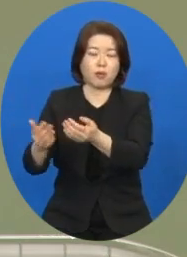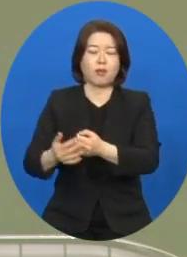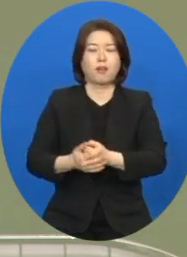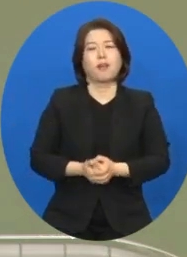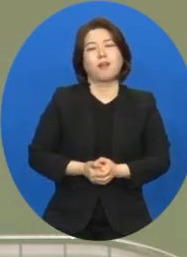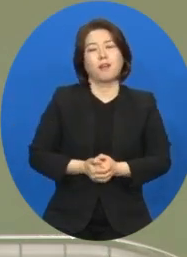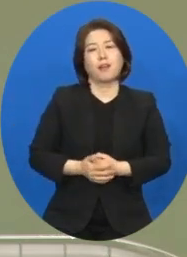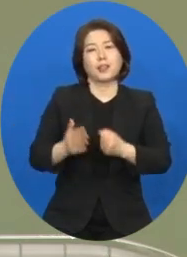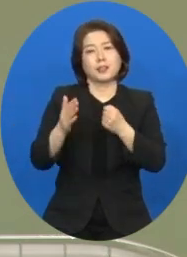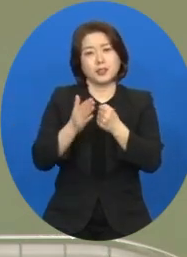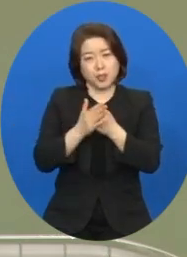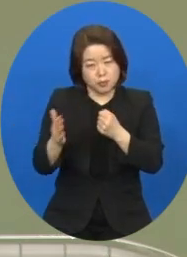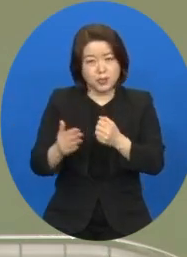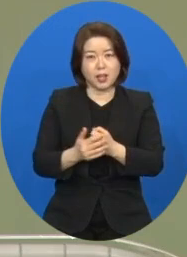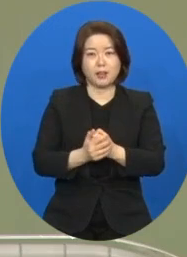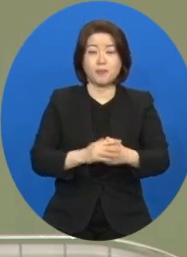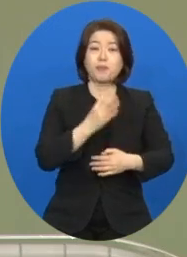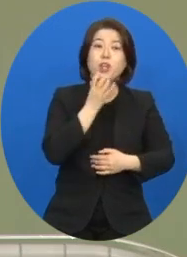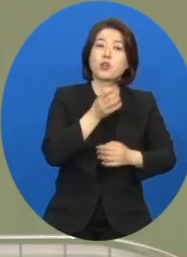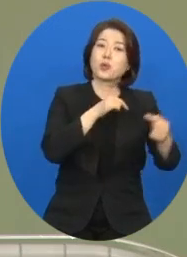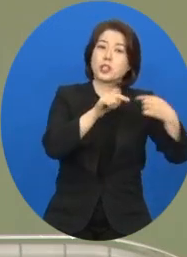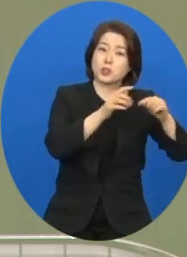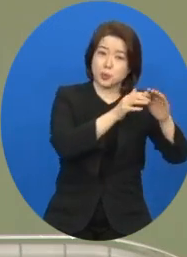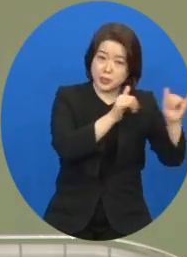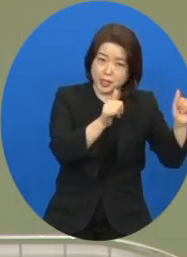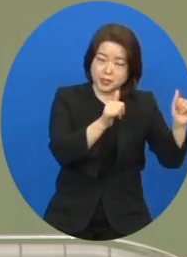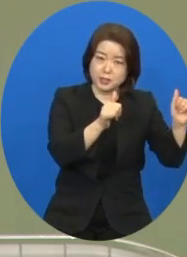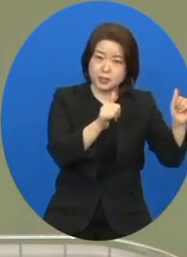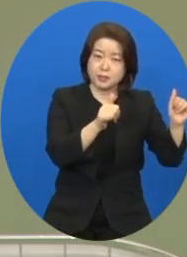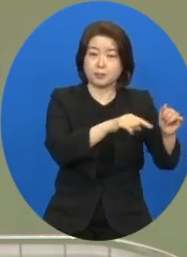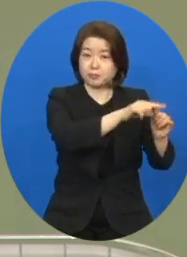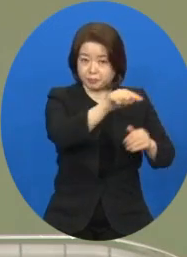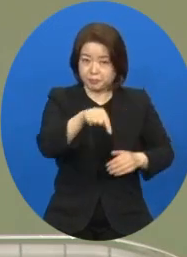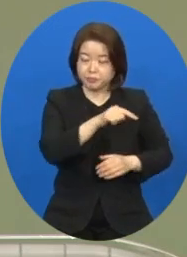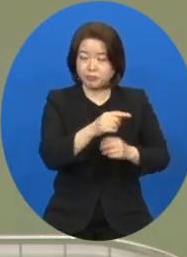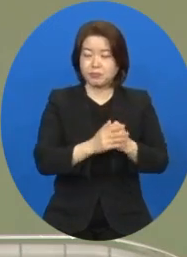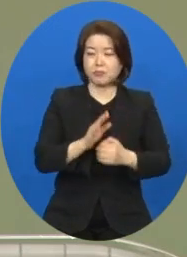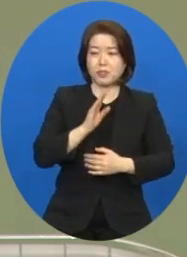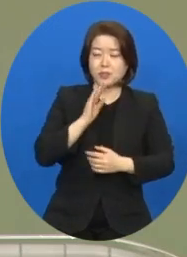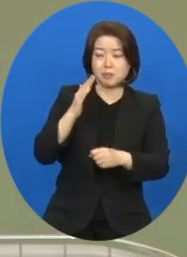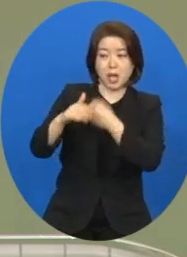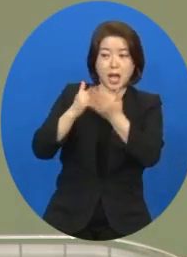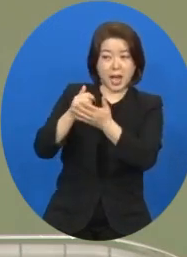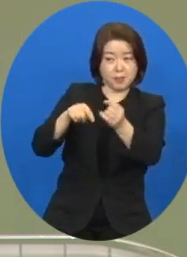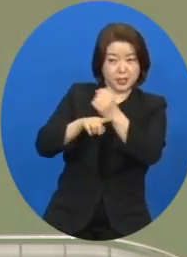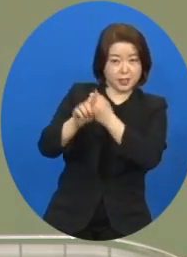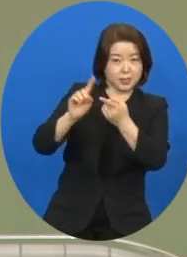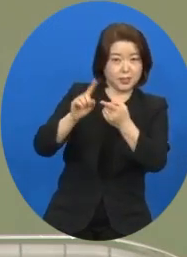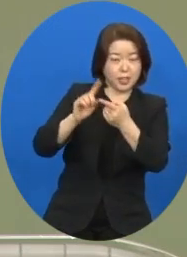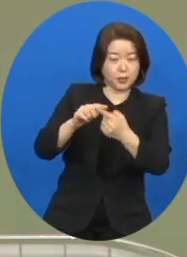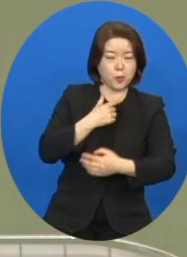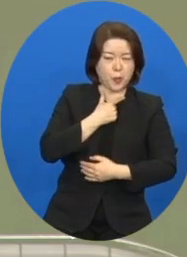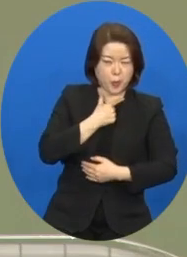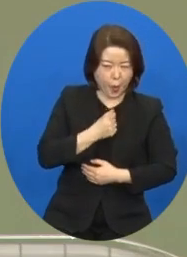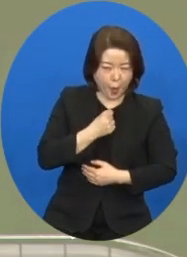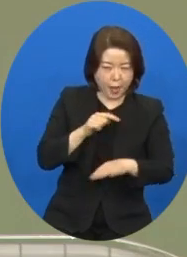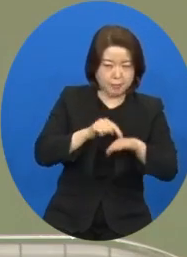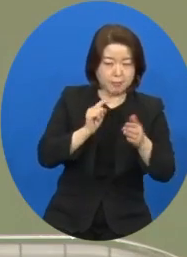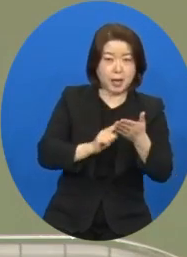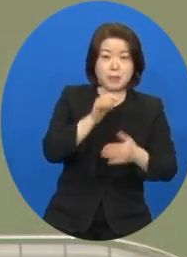그러니까 유대교 지도자들이 정말 하나님의 뜻대로 하려는 마음이